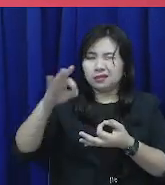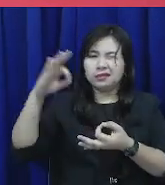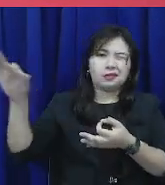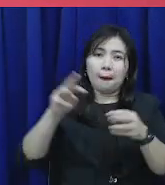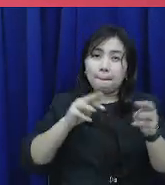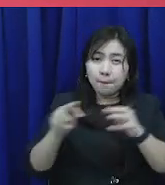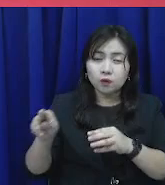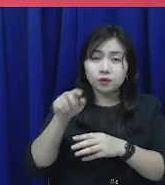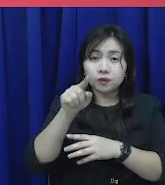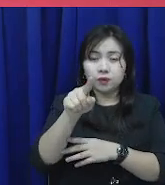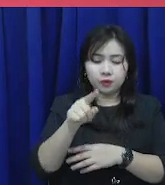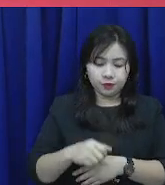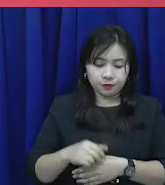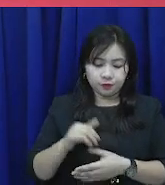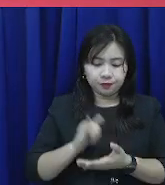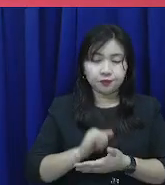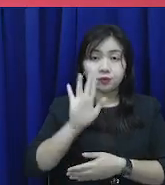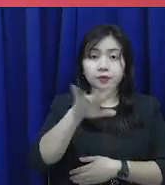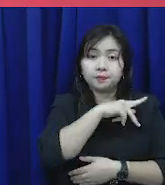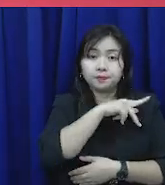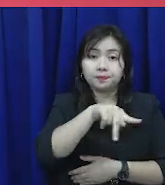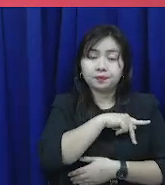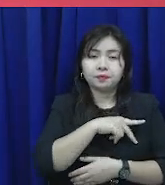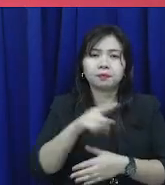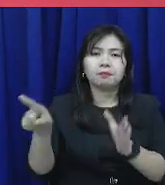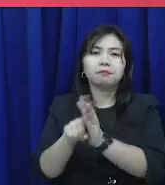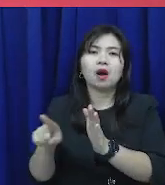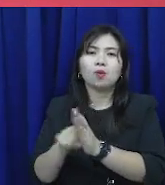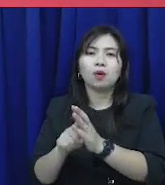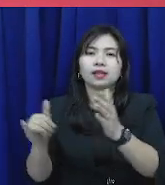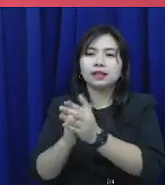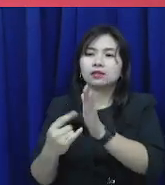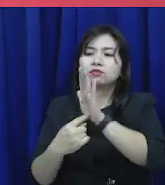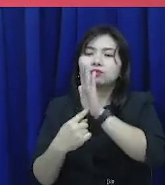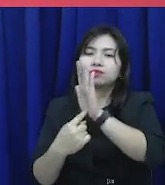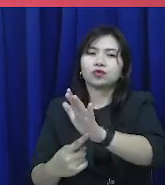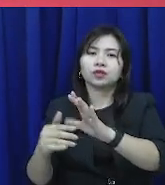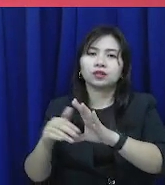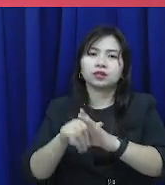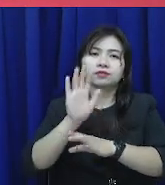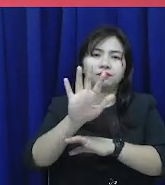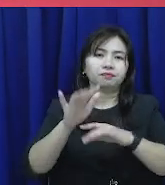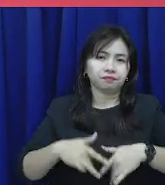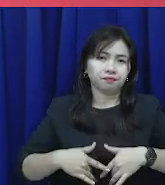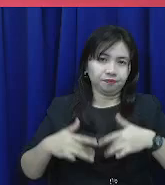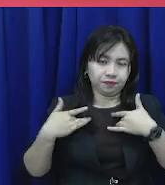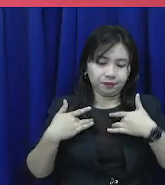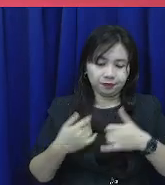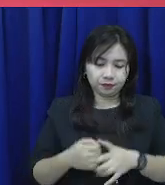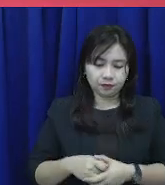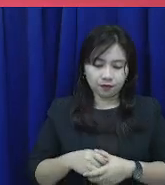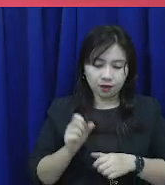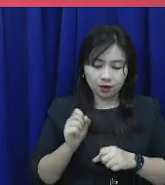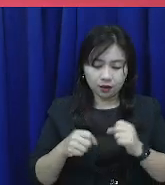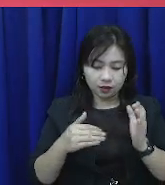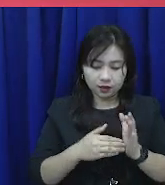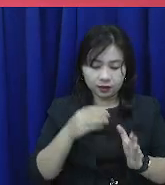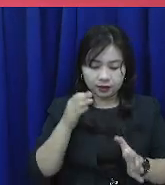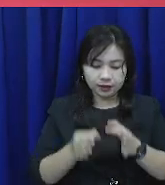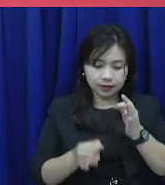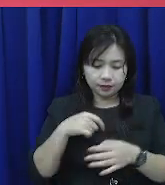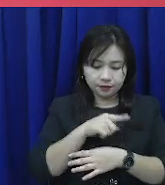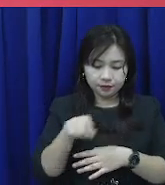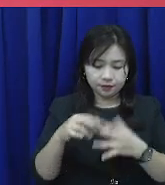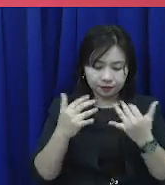personality personality Hindi pupwedeng yan ang mangibabaw sa buhay mo Sabi ko nga pag binomba tayong mga